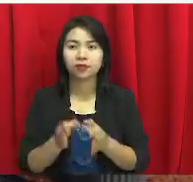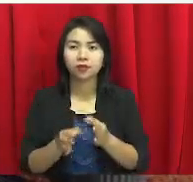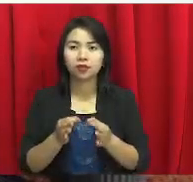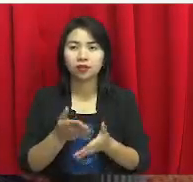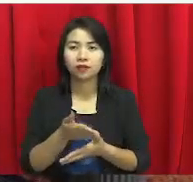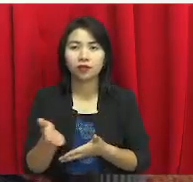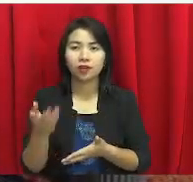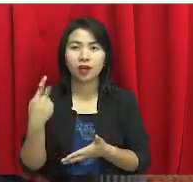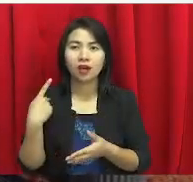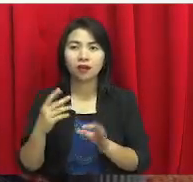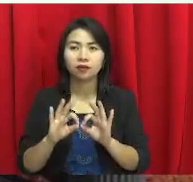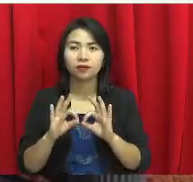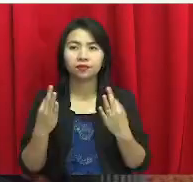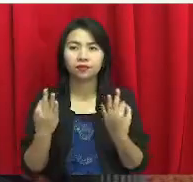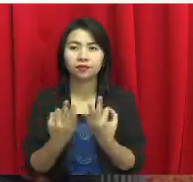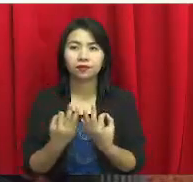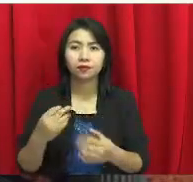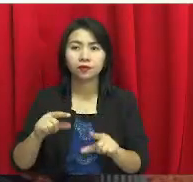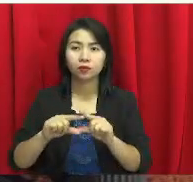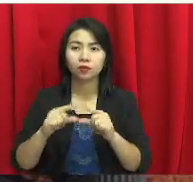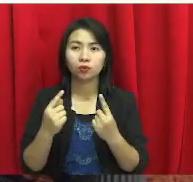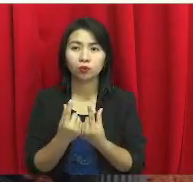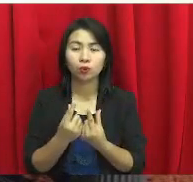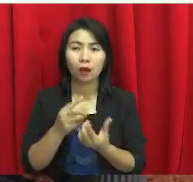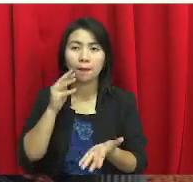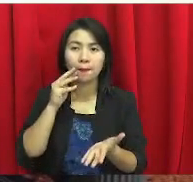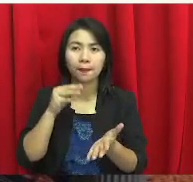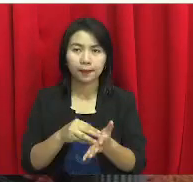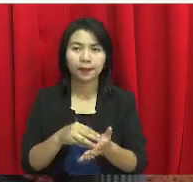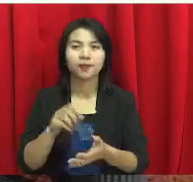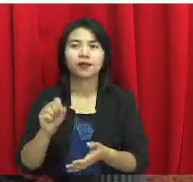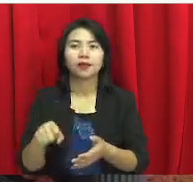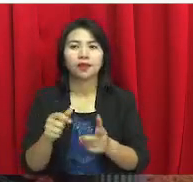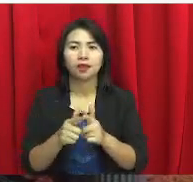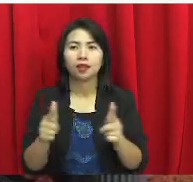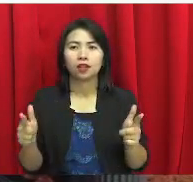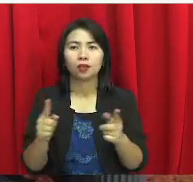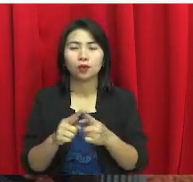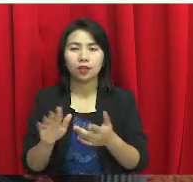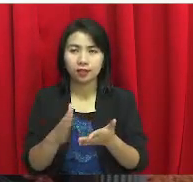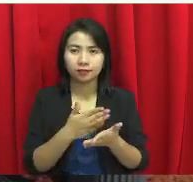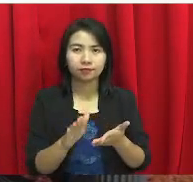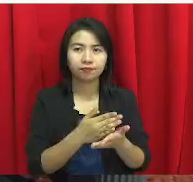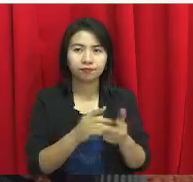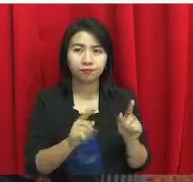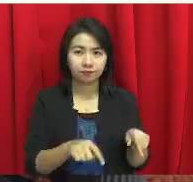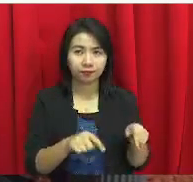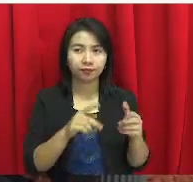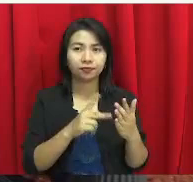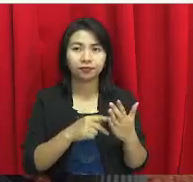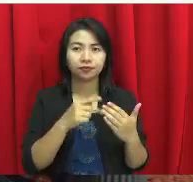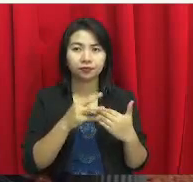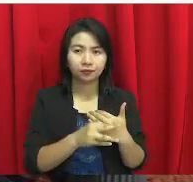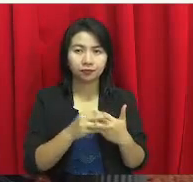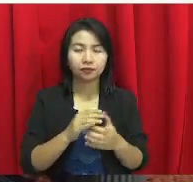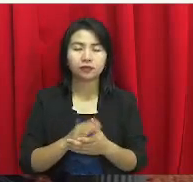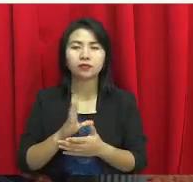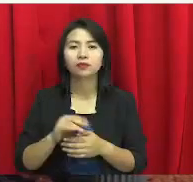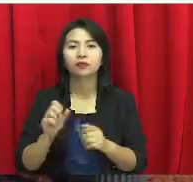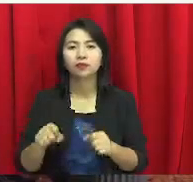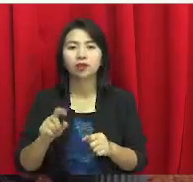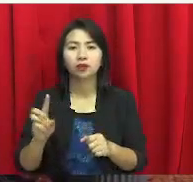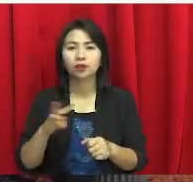family GC. Maganda po ito i-share doon. No? At isa yan, sabi nga natin sa kolokyal na